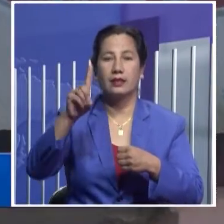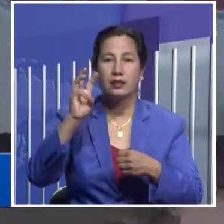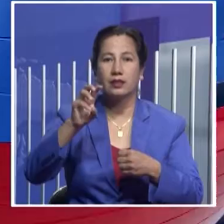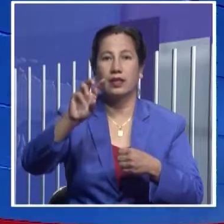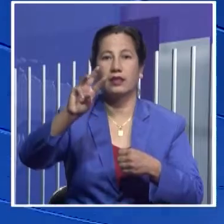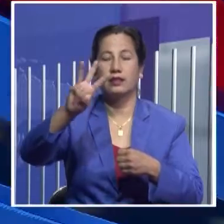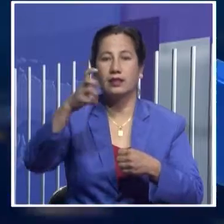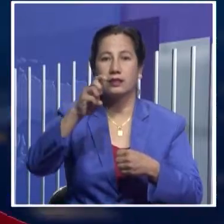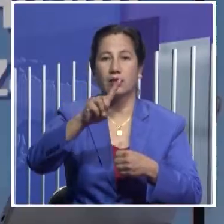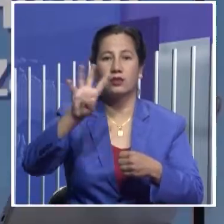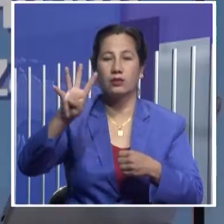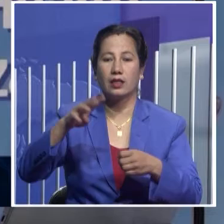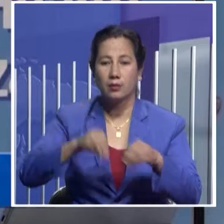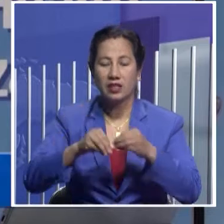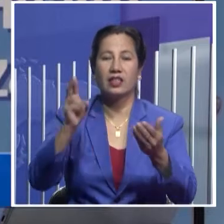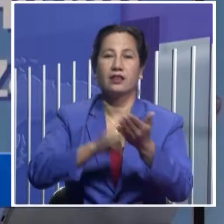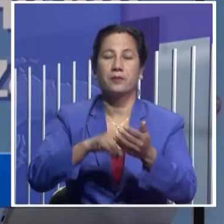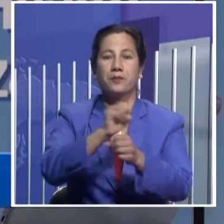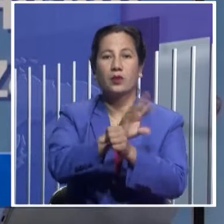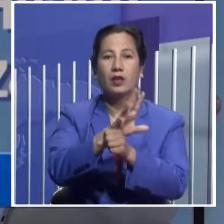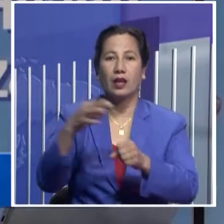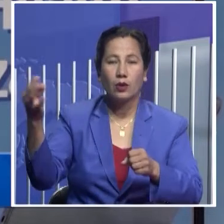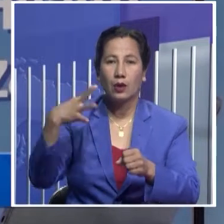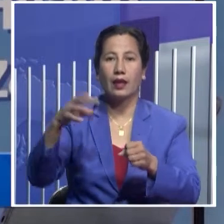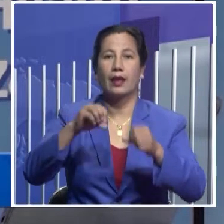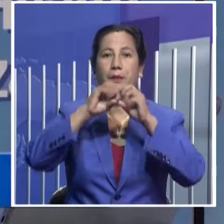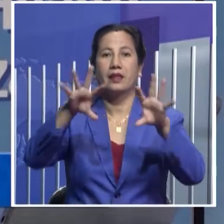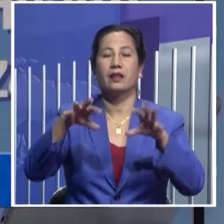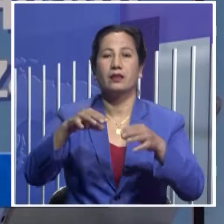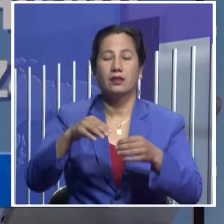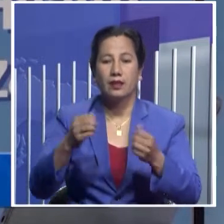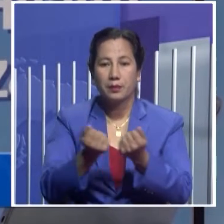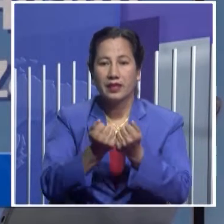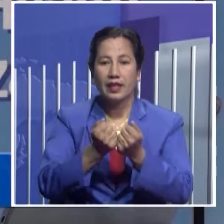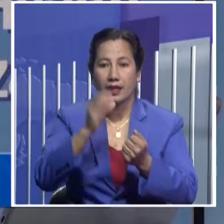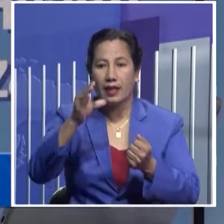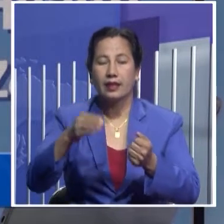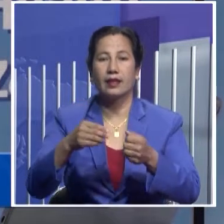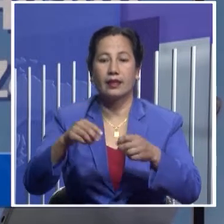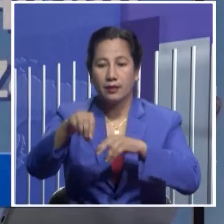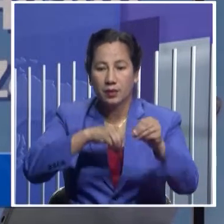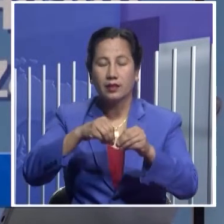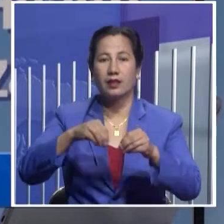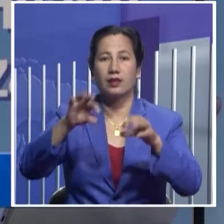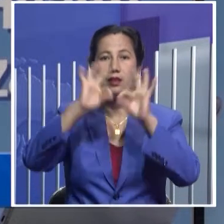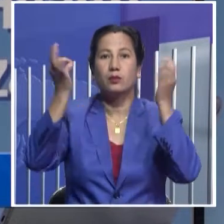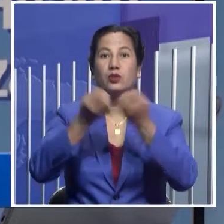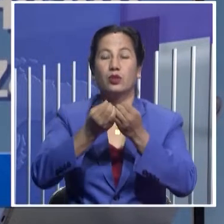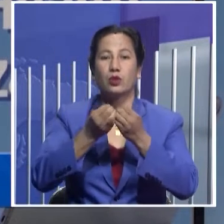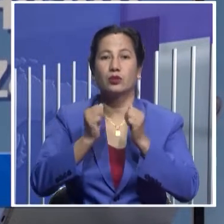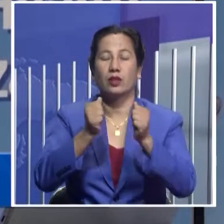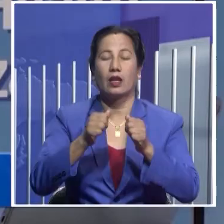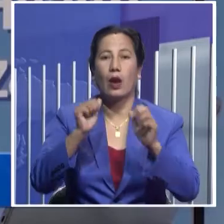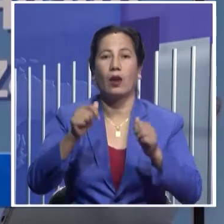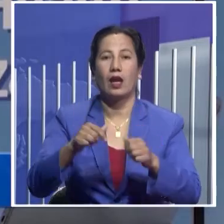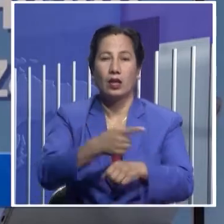431,314 जना मतदाता थपिए। कोरोनाको नयाँ भेरिएन्ट फैलिँदै गएपछि बिदा र यात्रा रद्द गर्न विश्व स्वास्थ्य संगठनको आह्वान, महामारी रोक्न